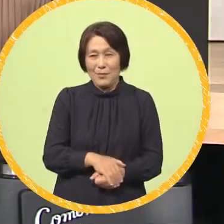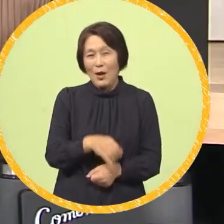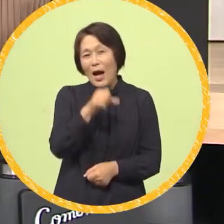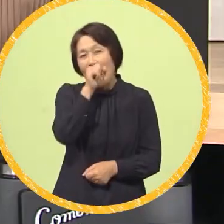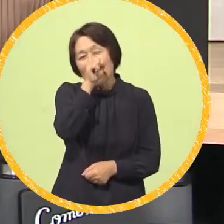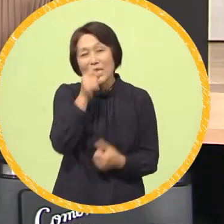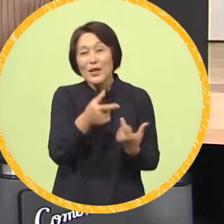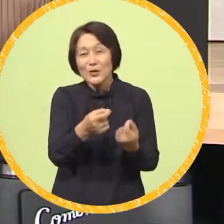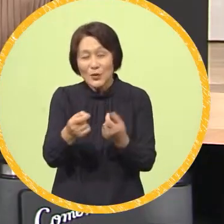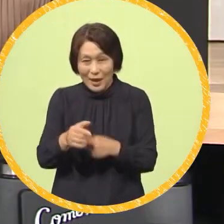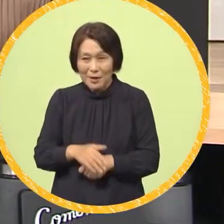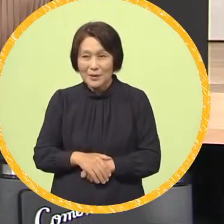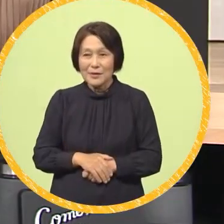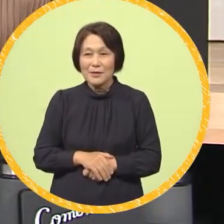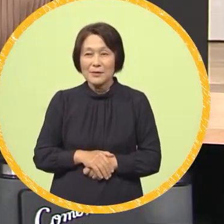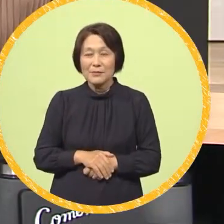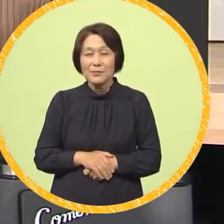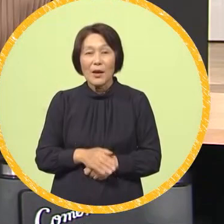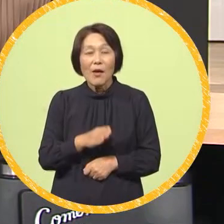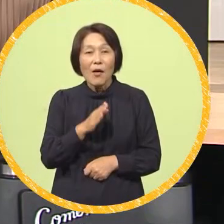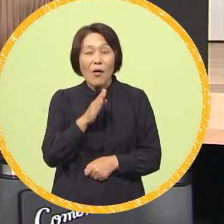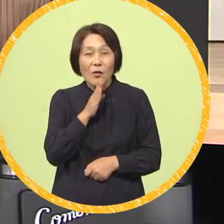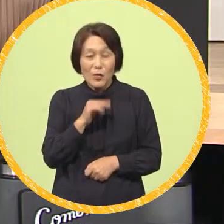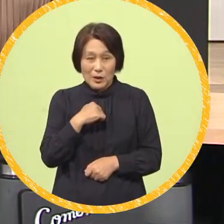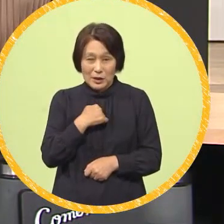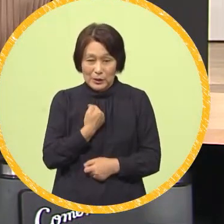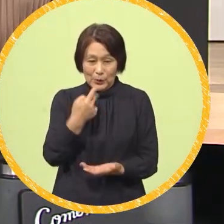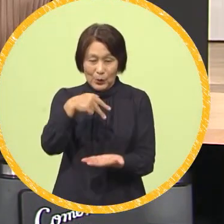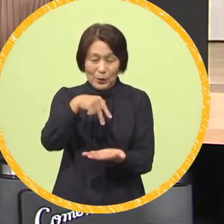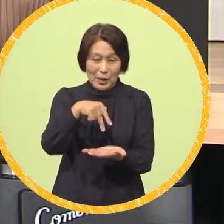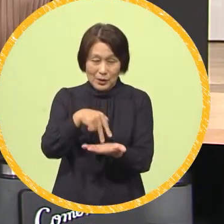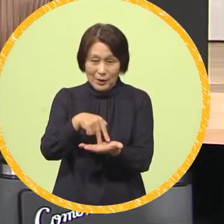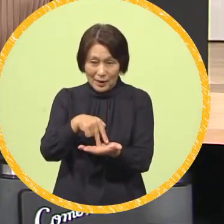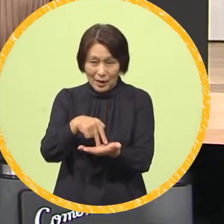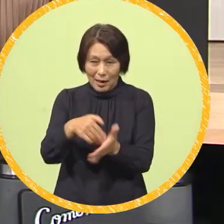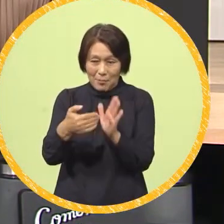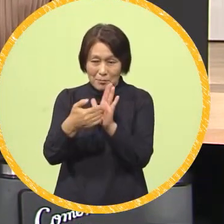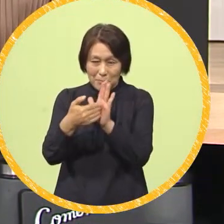がたいことですね。 シチュエーションとかも、本当に自分がその立場だったら断れるの